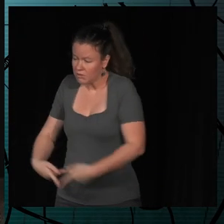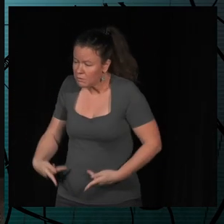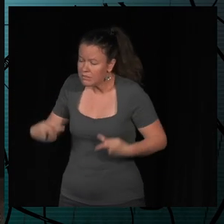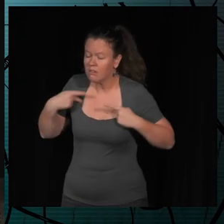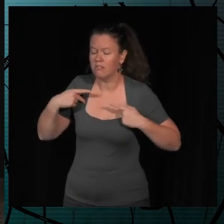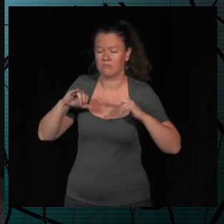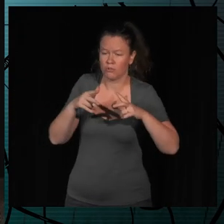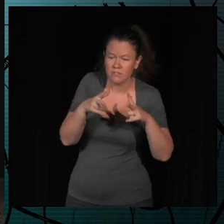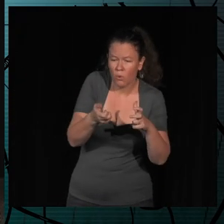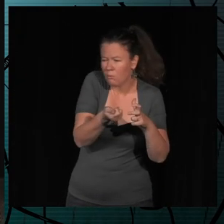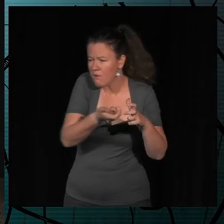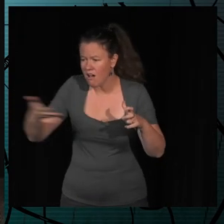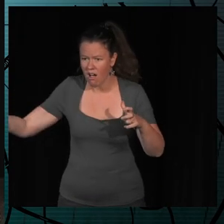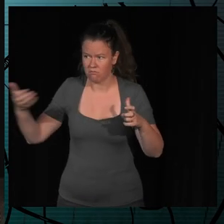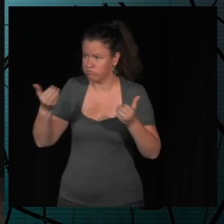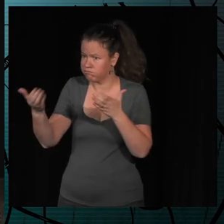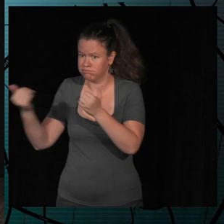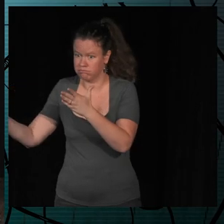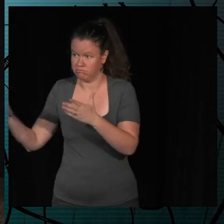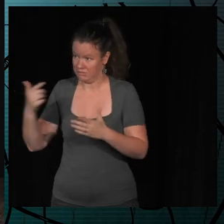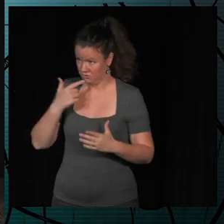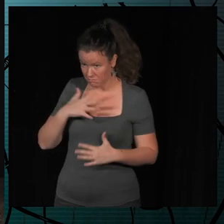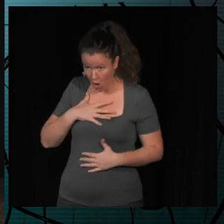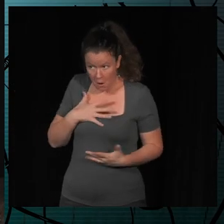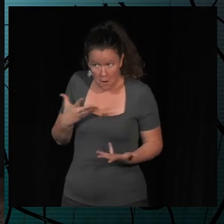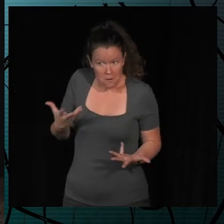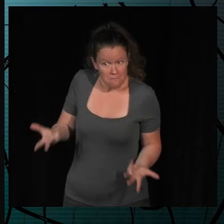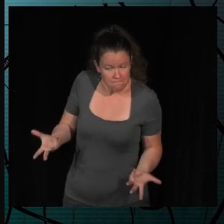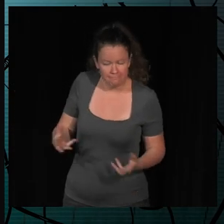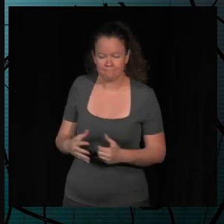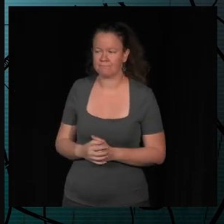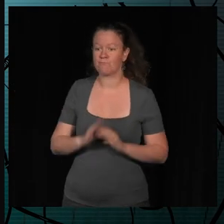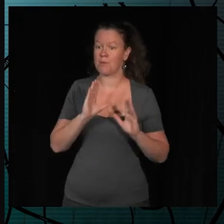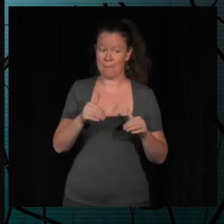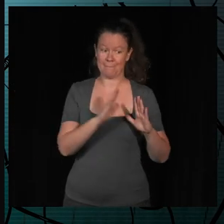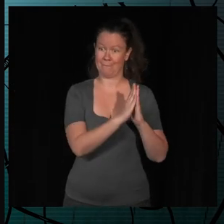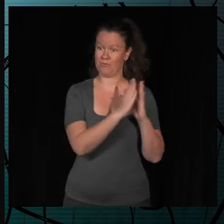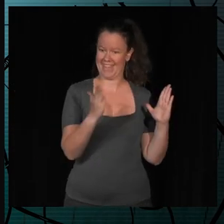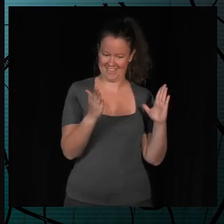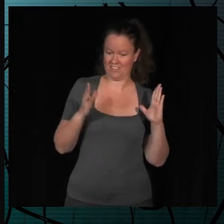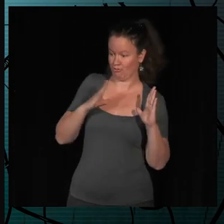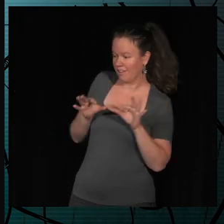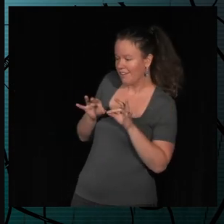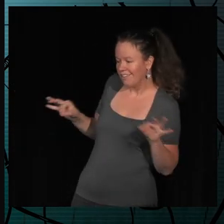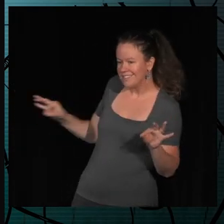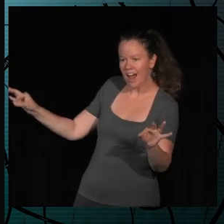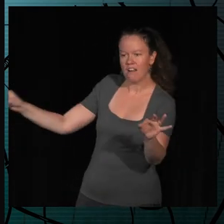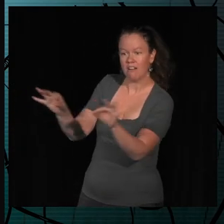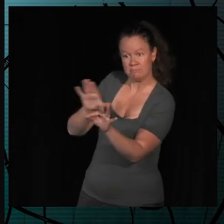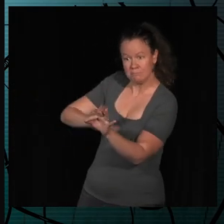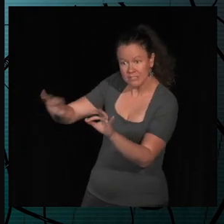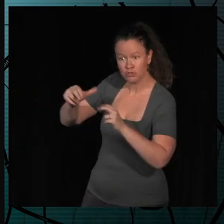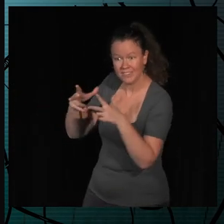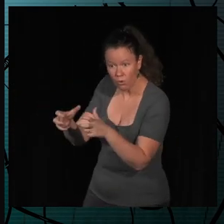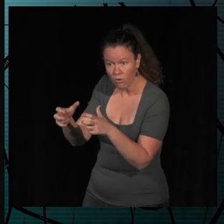collections dédiées au jeux vidéos euh un espace de jeux en accès libre euh un festival